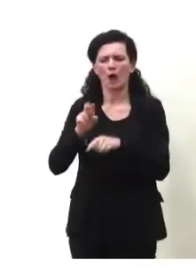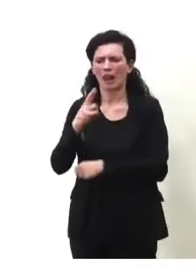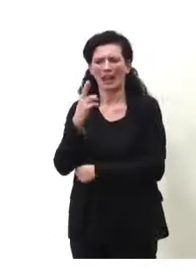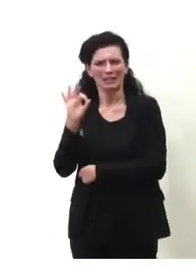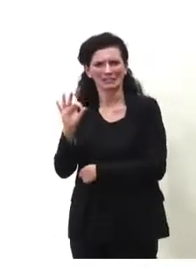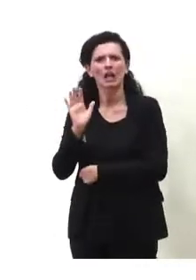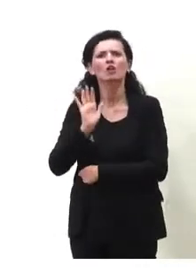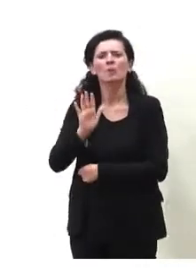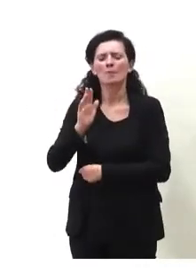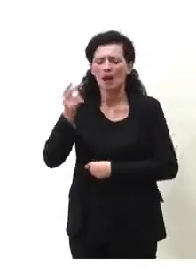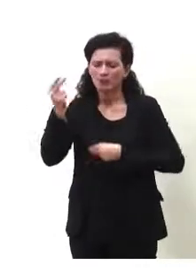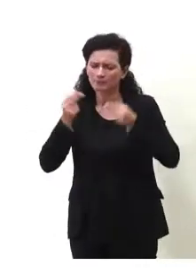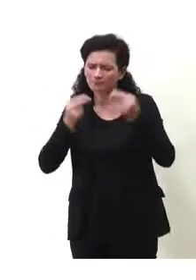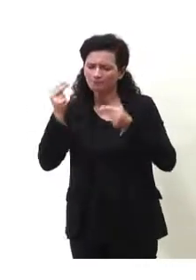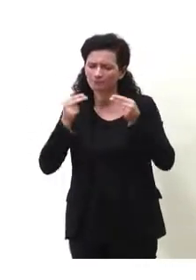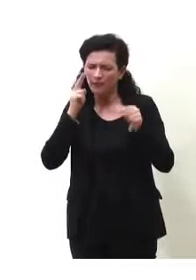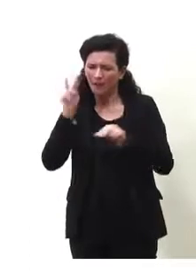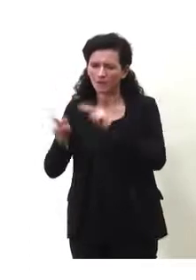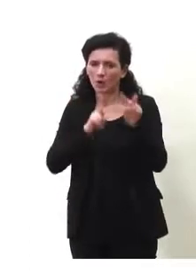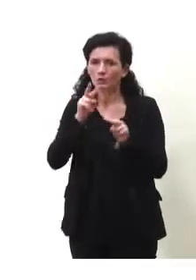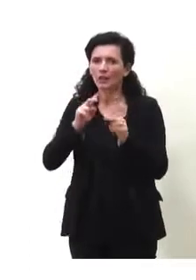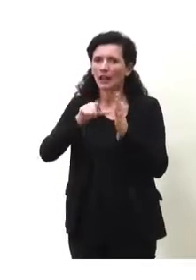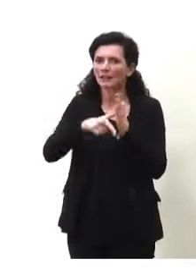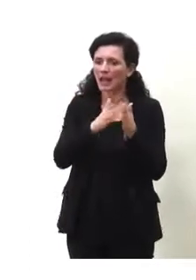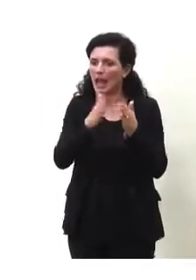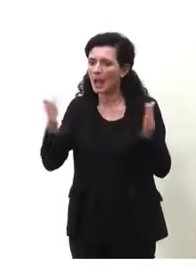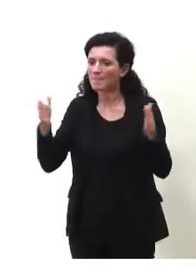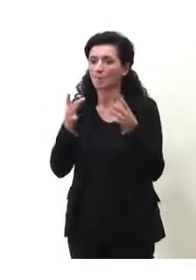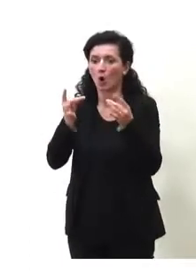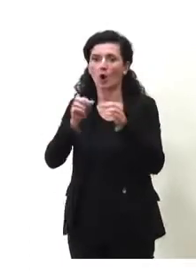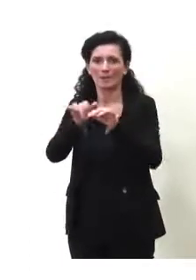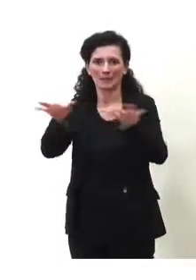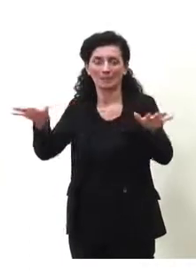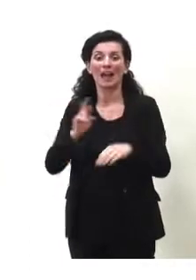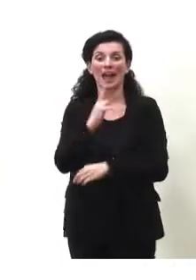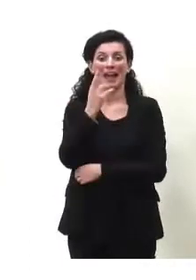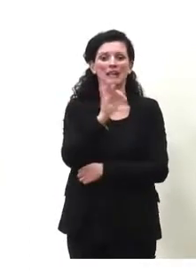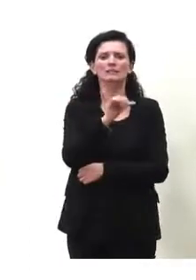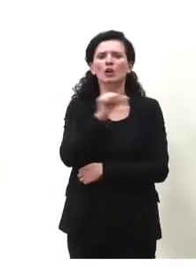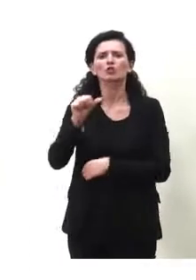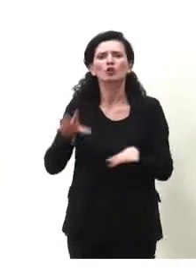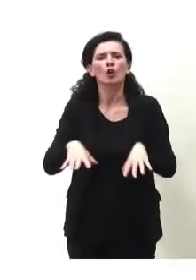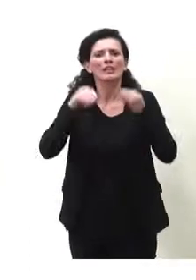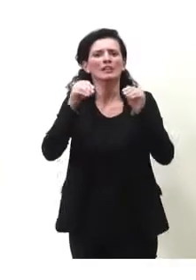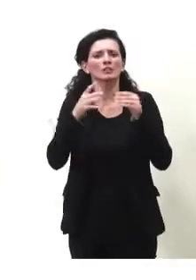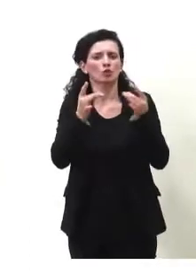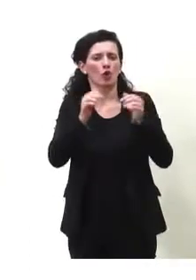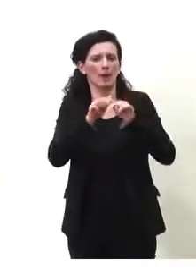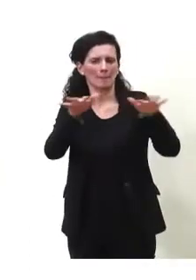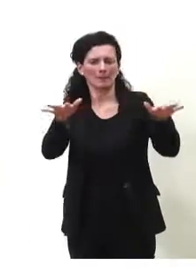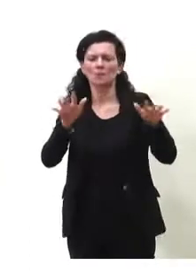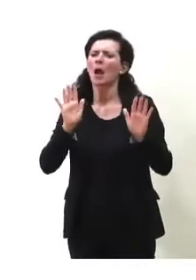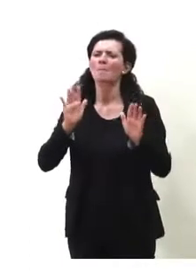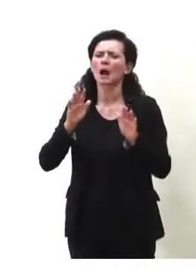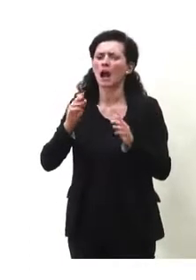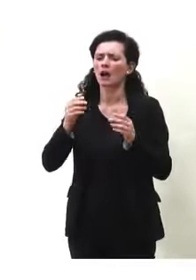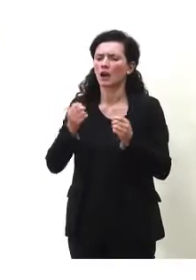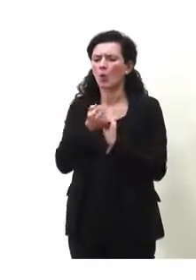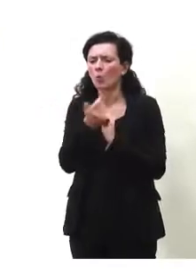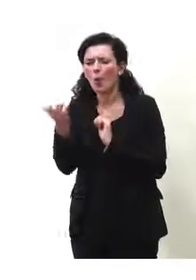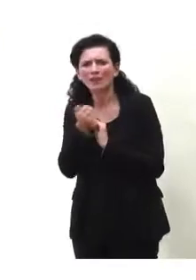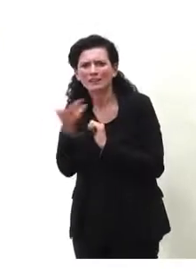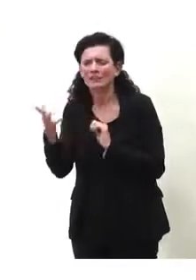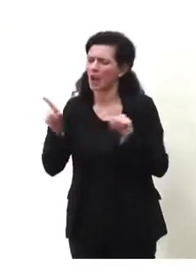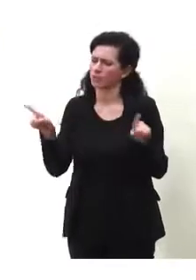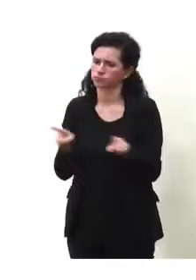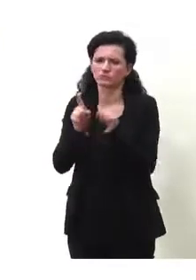viene valutato nel corso dell'epidemia, mentre R0 vale solo all'inizio dell'epidemia, però rappresentano esattamente le stesse quantità e hanno